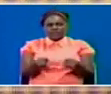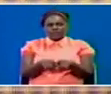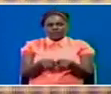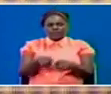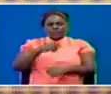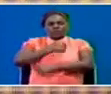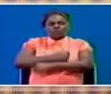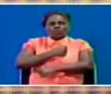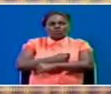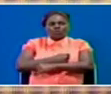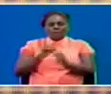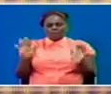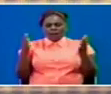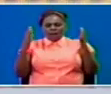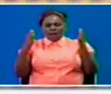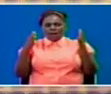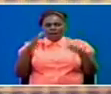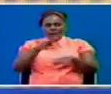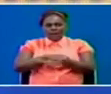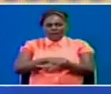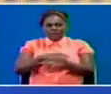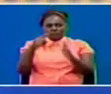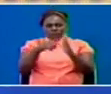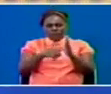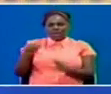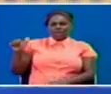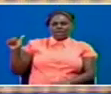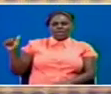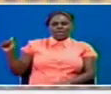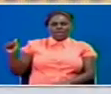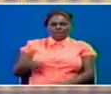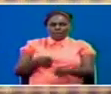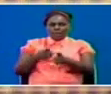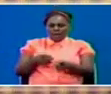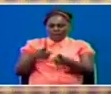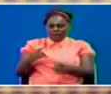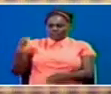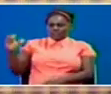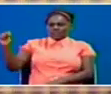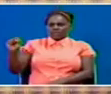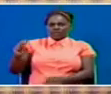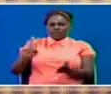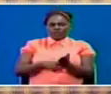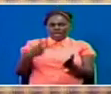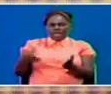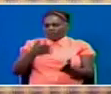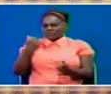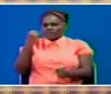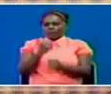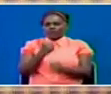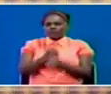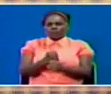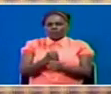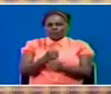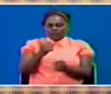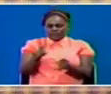shule zilizosifika kwa alama nyingi za A zimesutwa na waziri wa elimu kwa kushindwa kuboresha matokeo kama mwaka